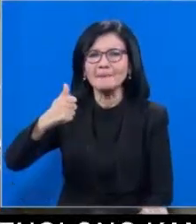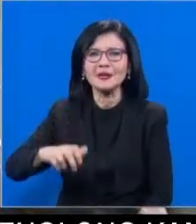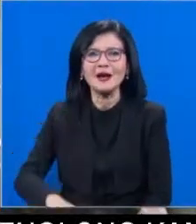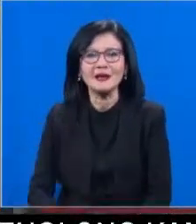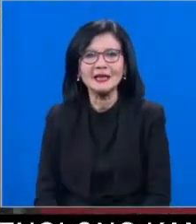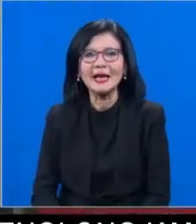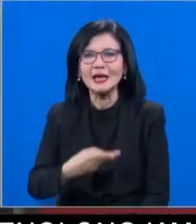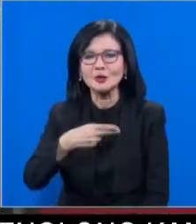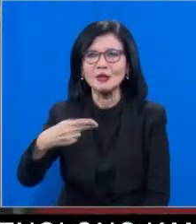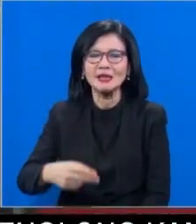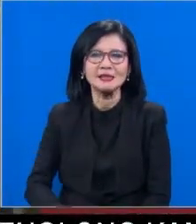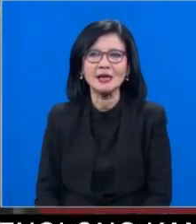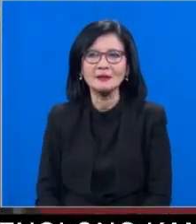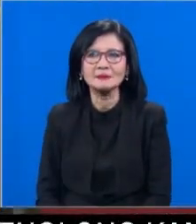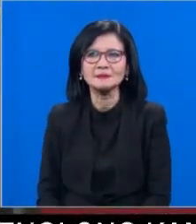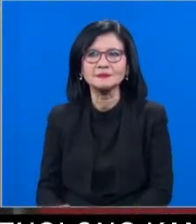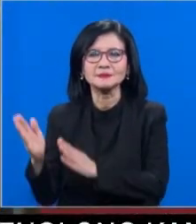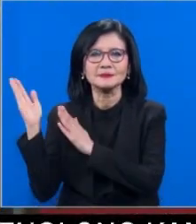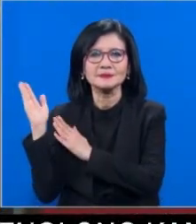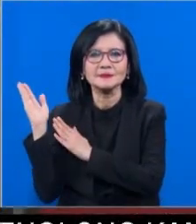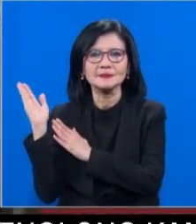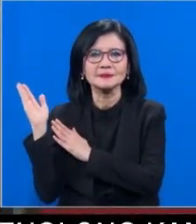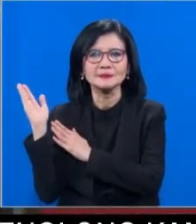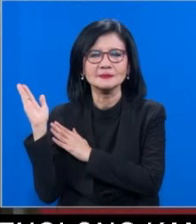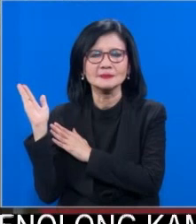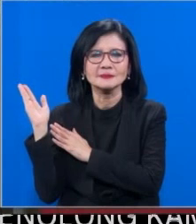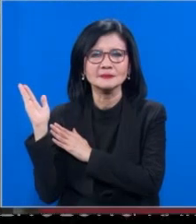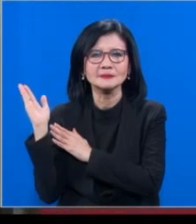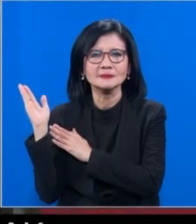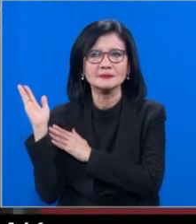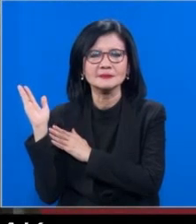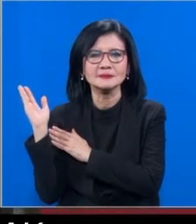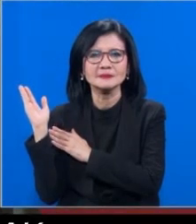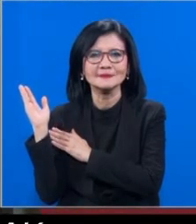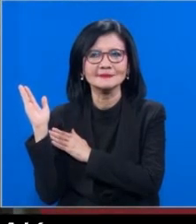Tae-yong. 대승했다고 보시면 되고요. 오늘 미얀마도